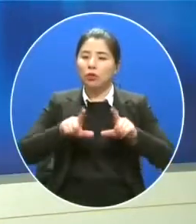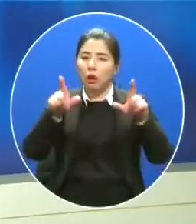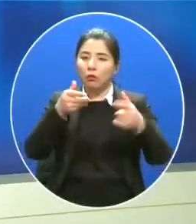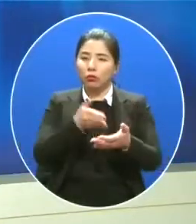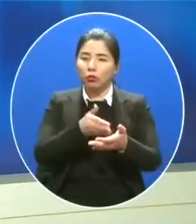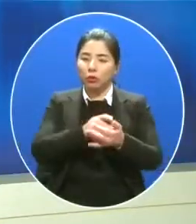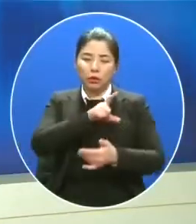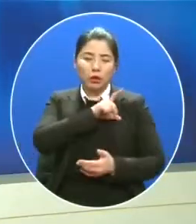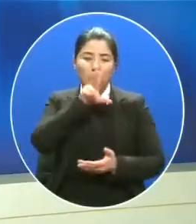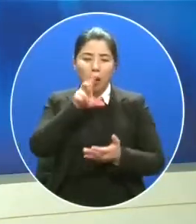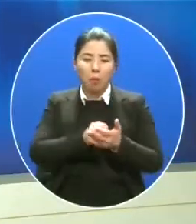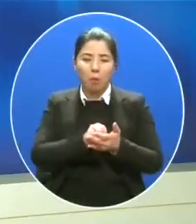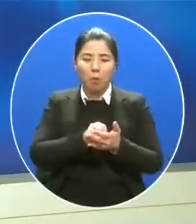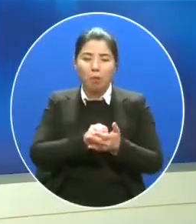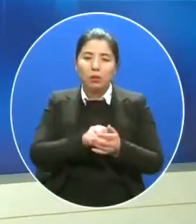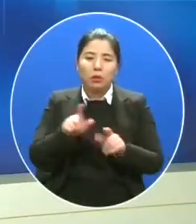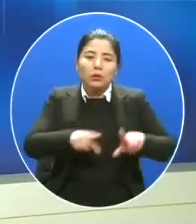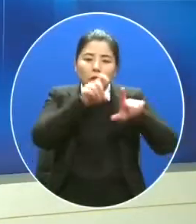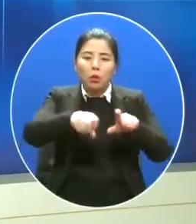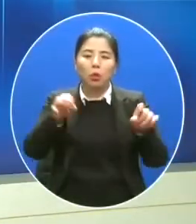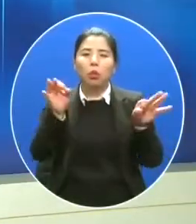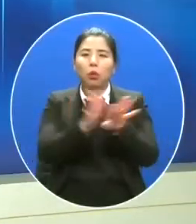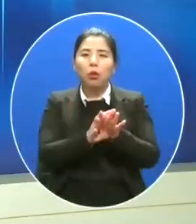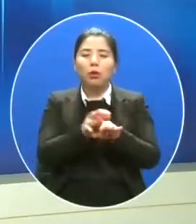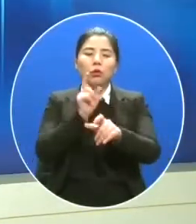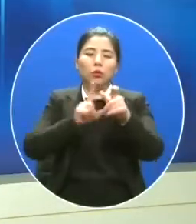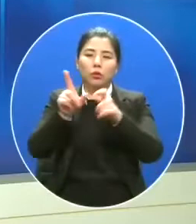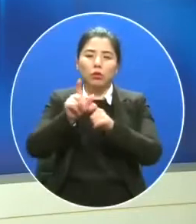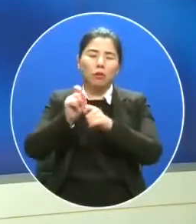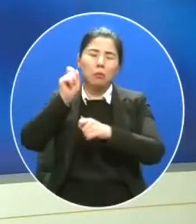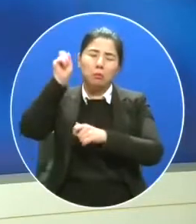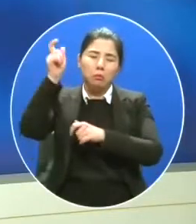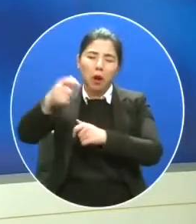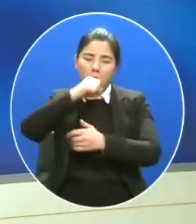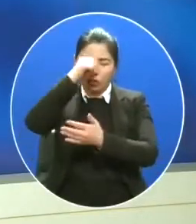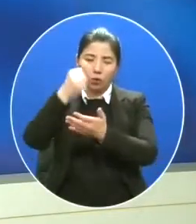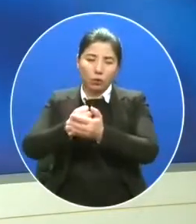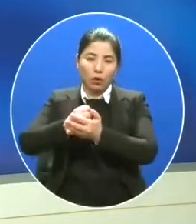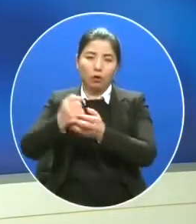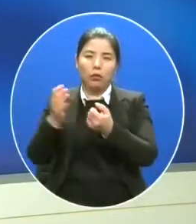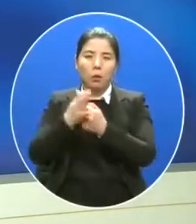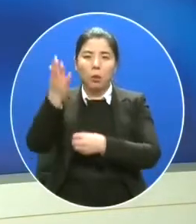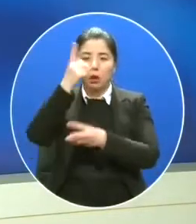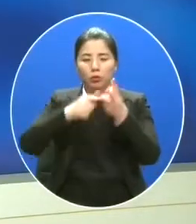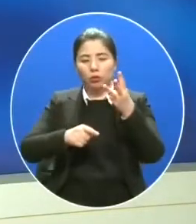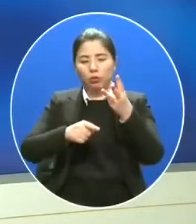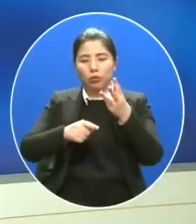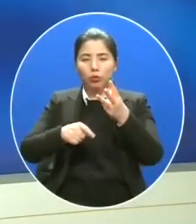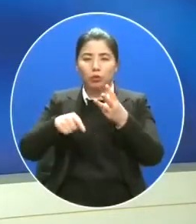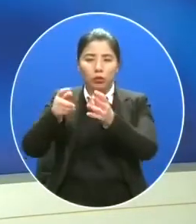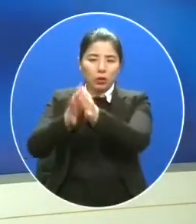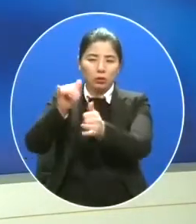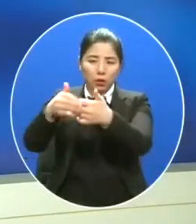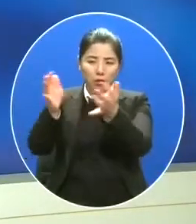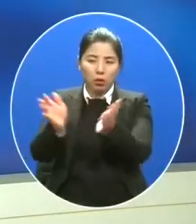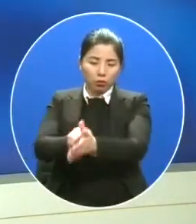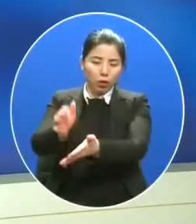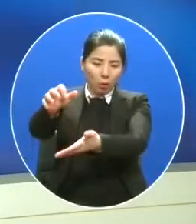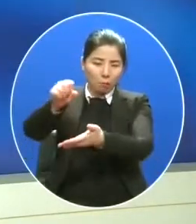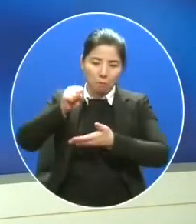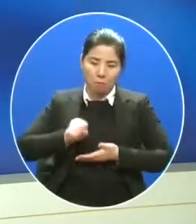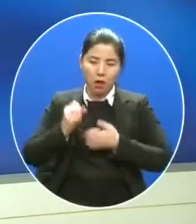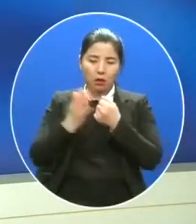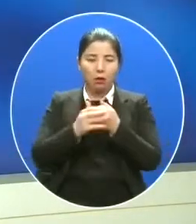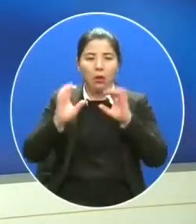뉴스 제목을 보금자리에 이른 아이들, 더 멀어진 정상화라고 하여 마치 청주시가 시민단체의 요구를 들어주는